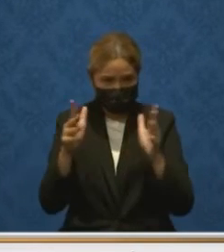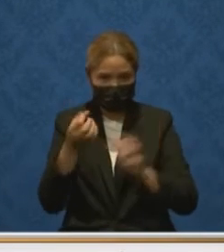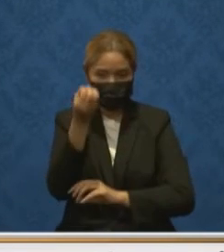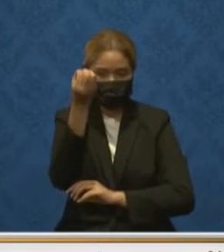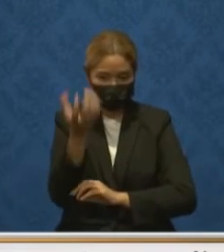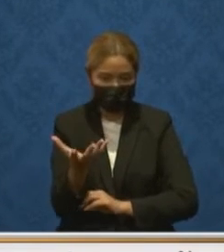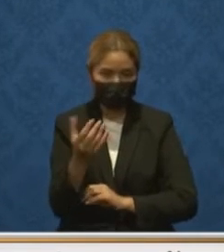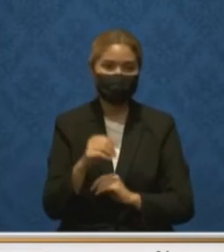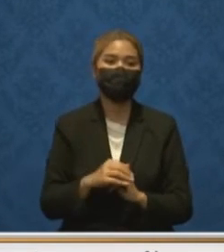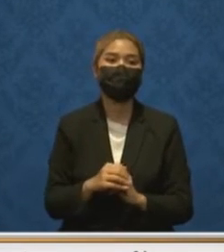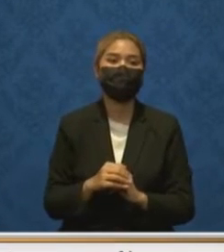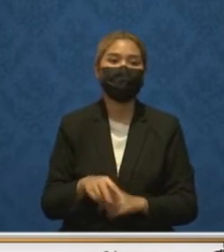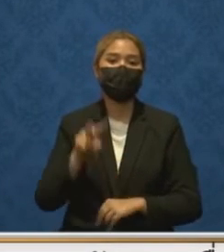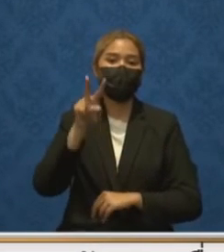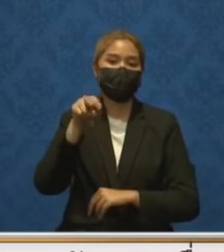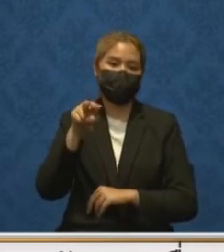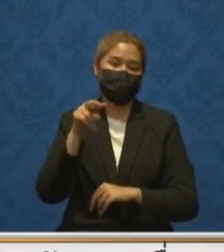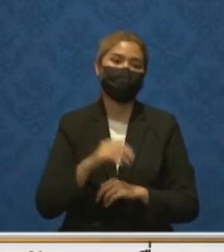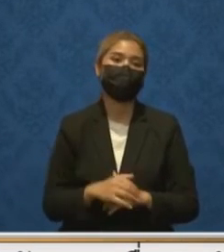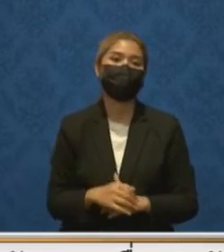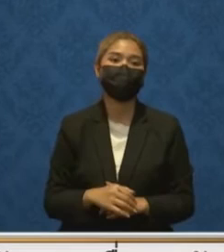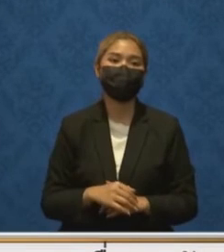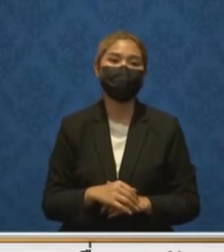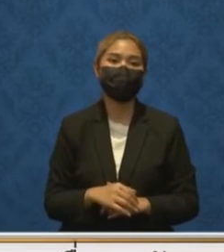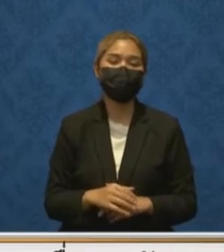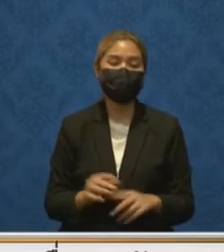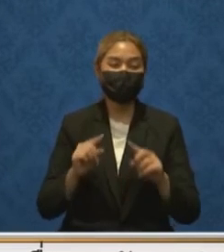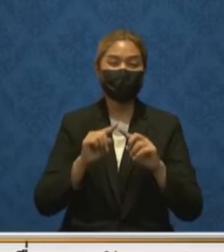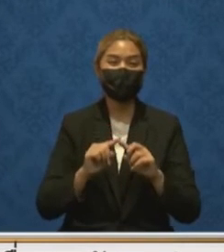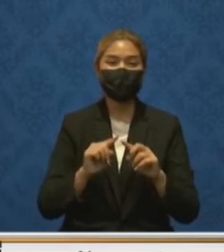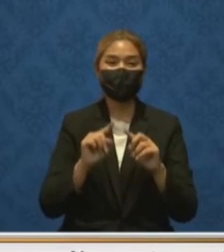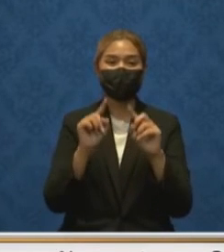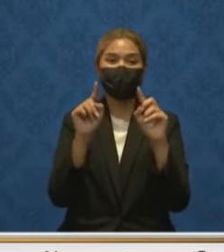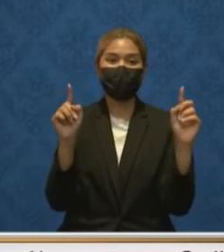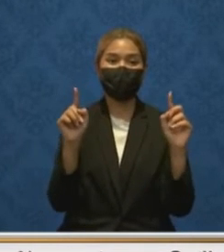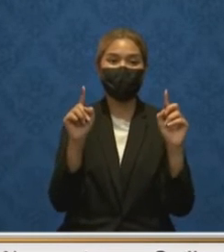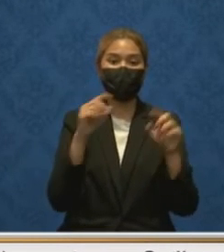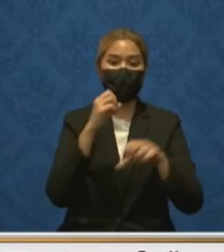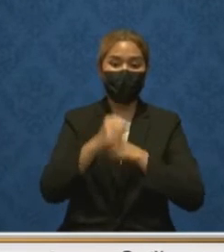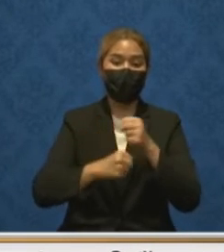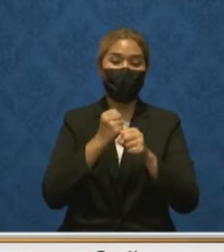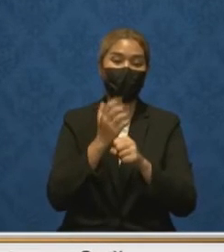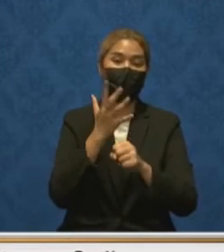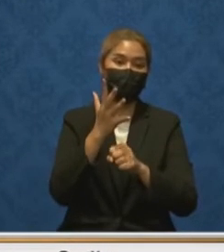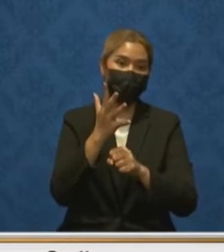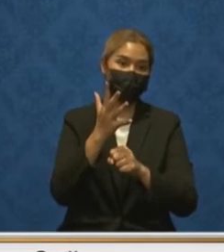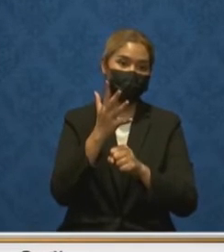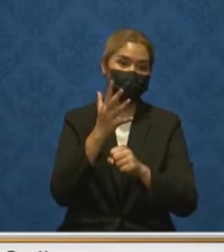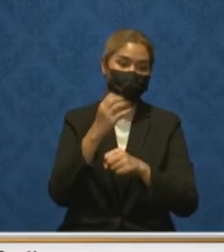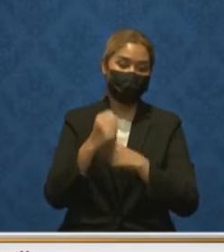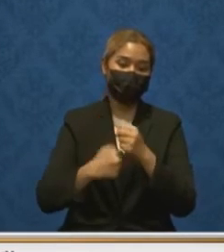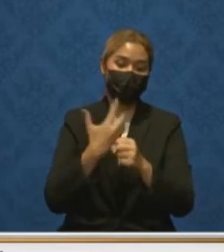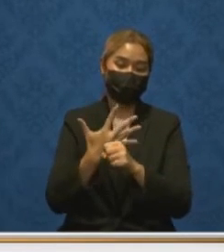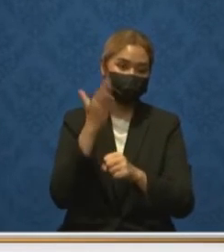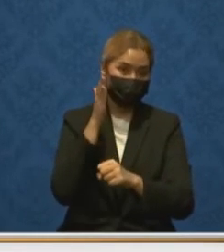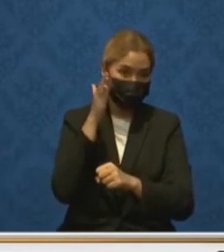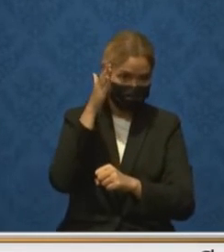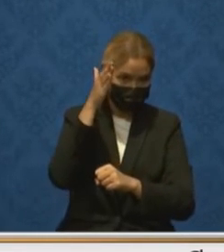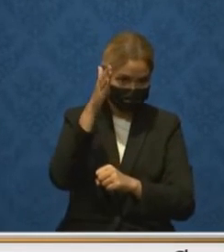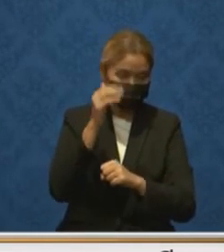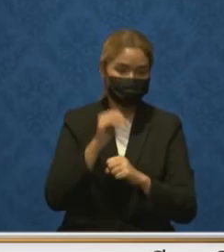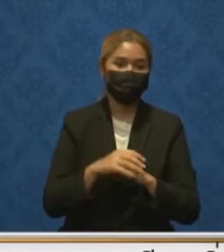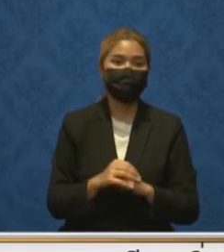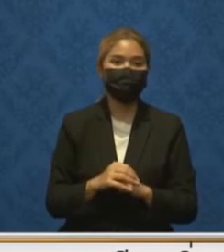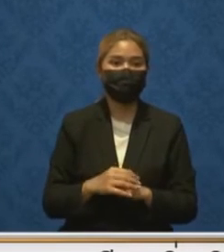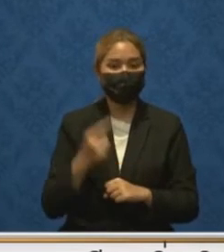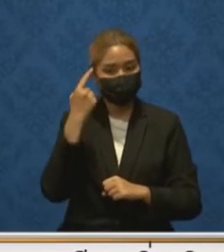ด้วยเนี่ยอีก 2,000 แต่ไม่ทันถึง 5 ปีเราทำมาปี 63 และมาเริ่ 64ตอน